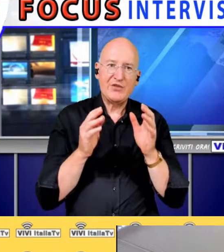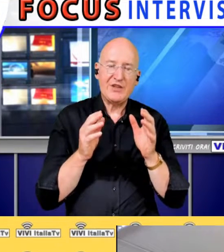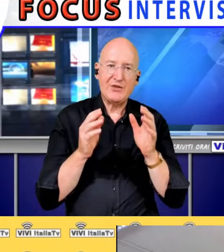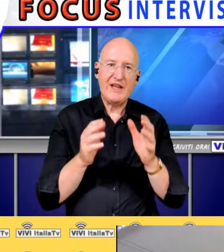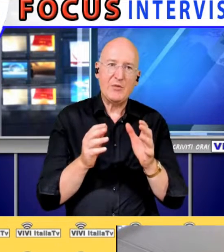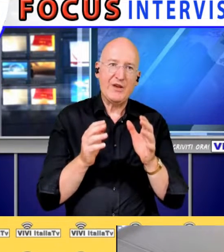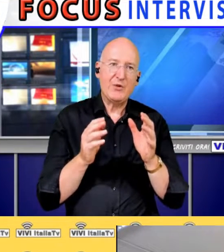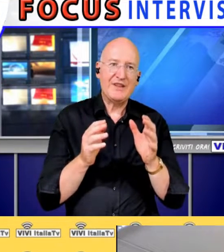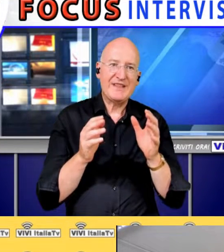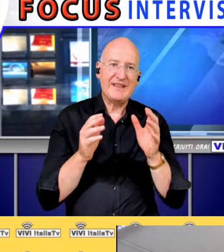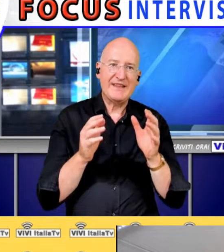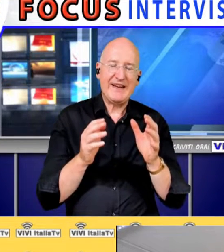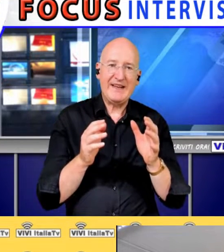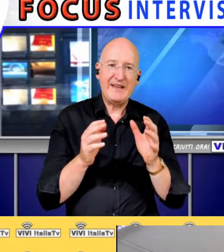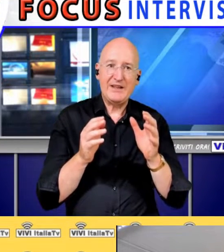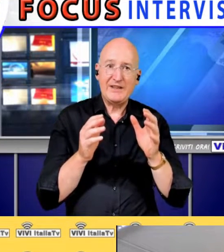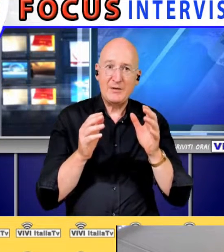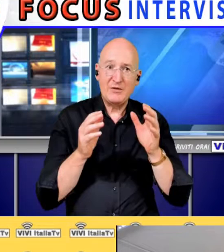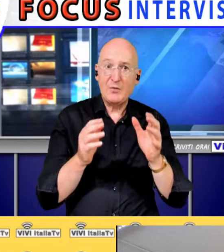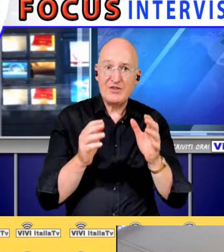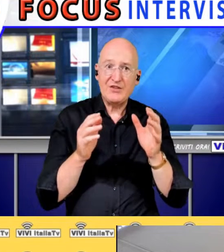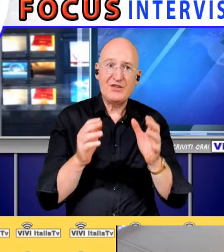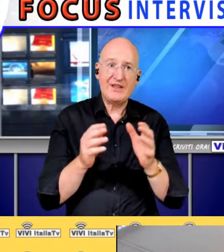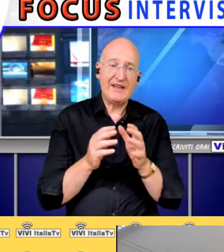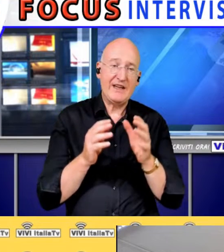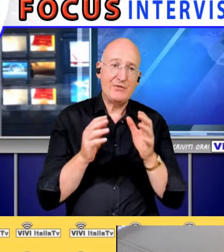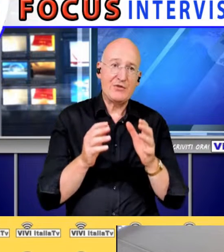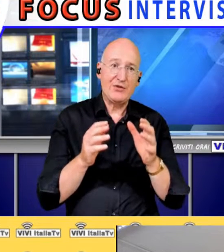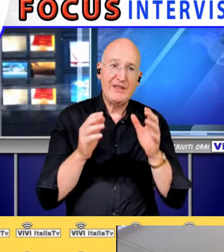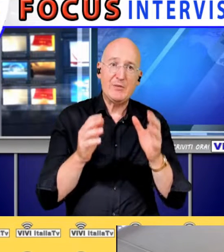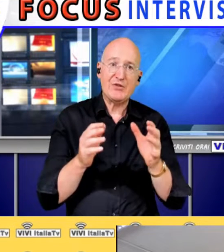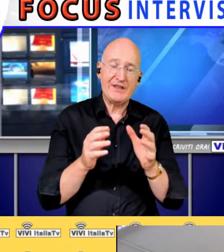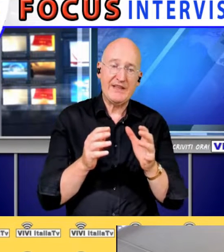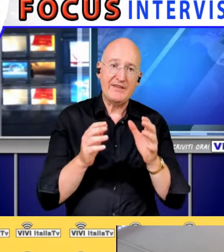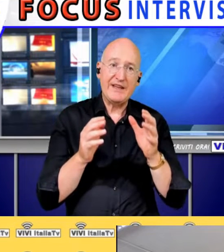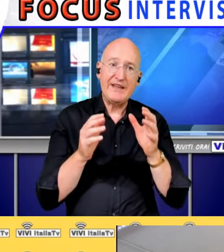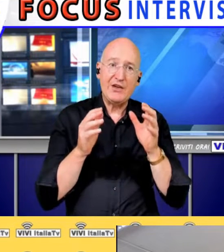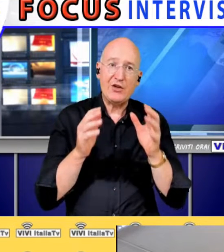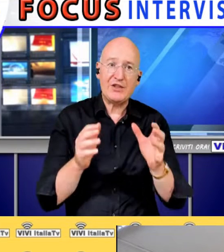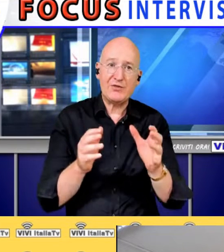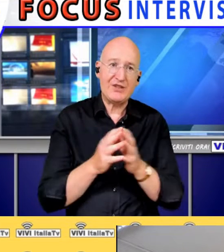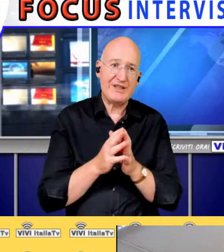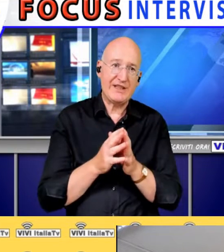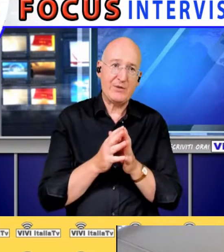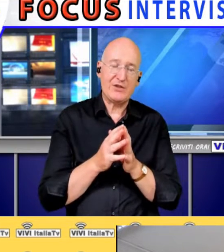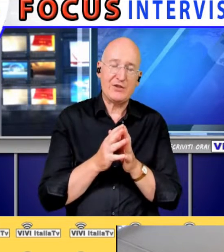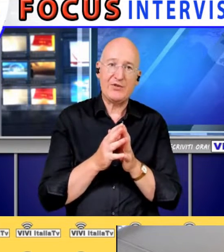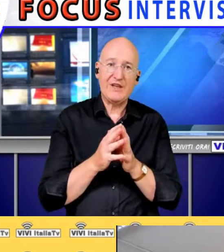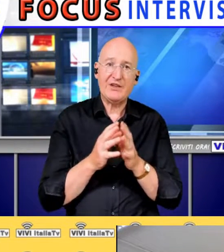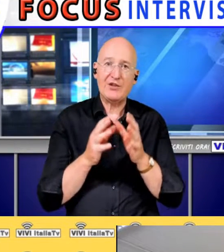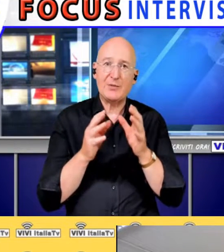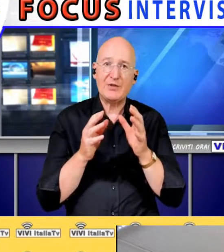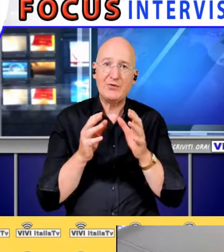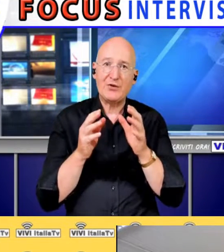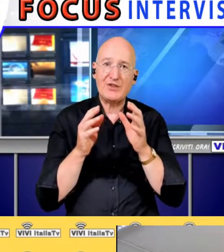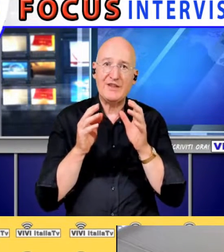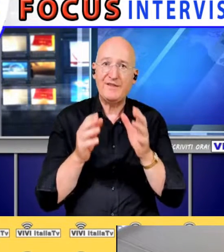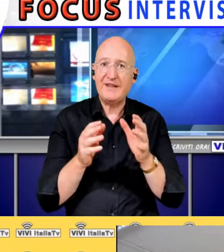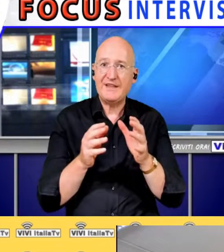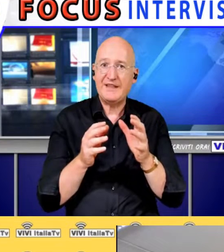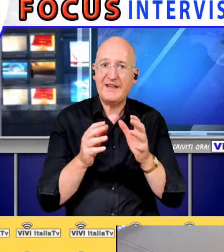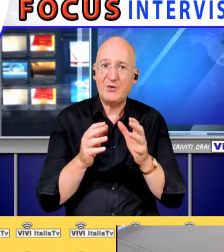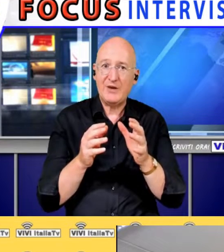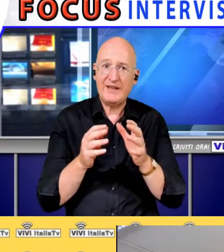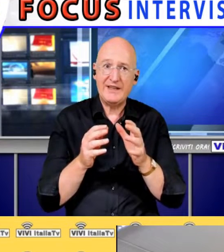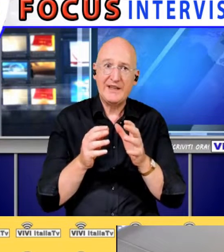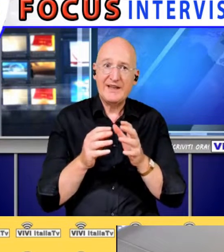il progetto DEMO, la nuova centrale, il nuovo progetto di centrale fusione dimostrativa. In cosa consiste questo progetto e soprattutto cosa